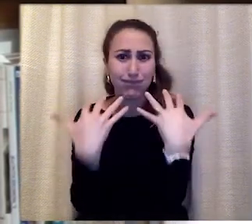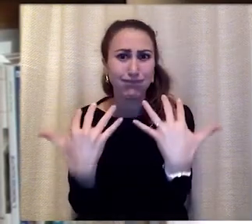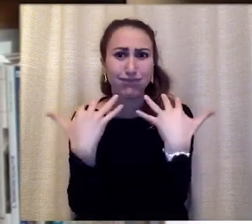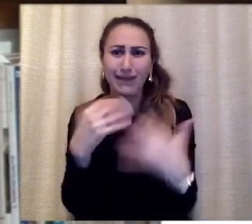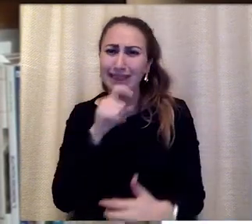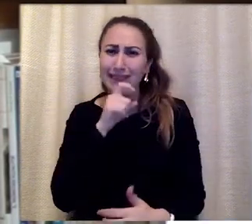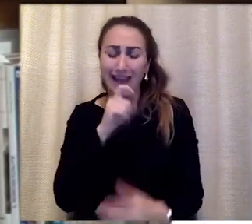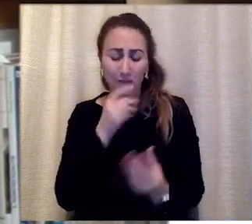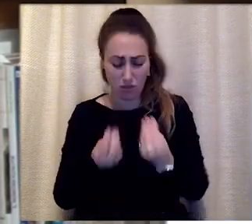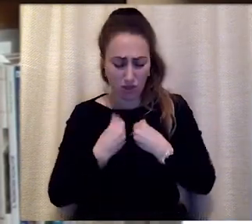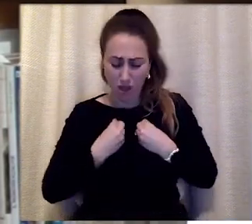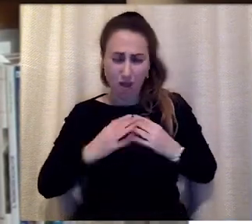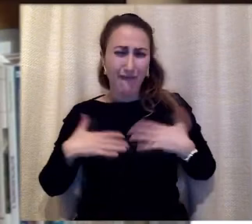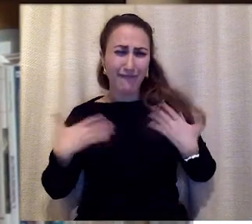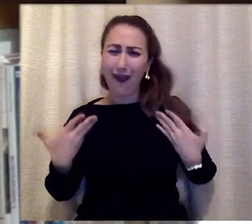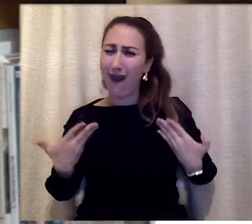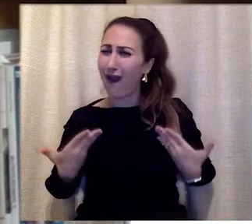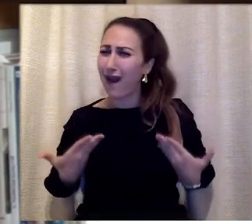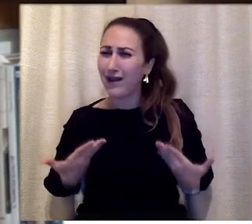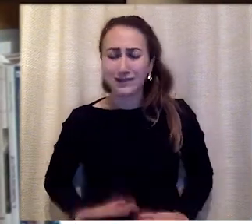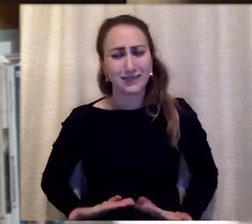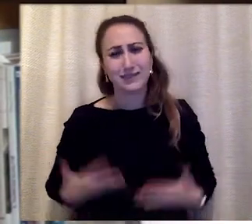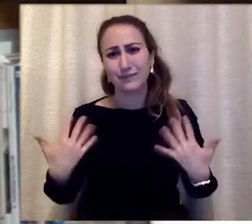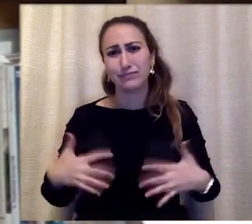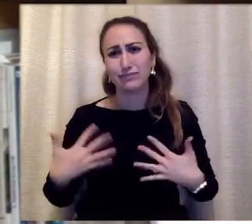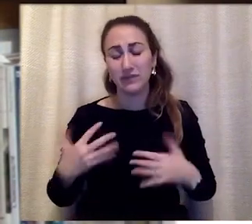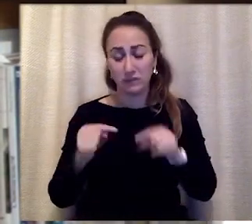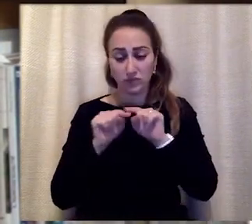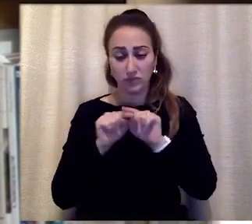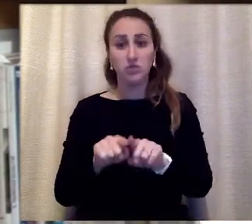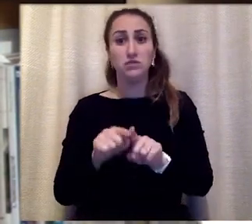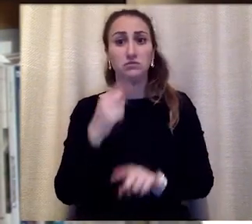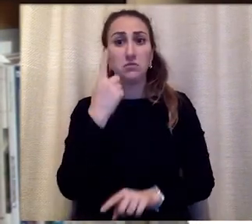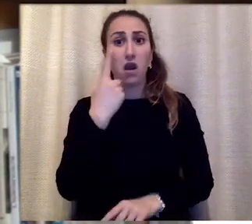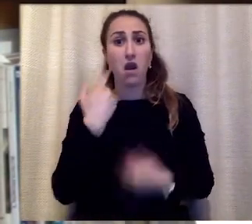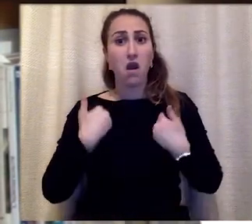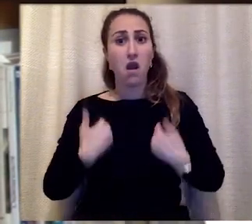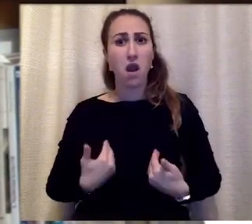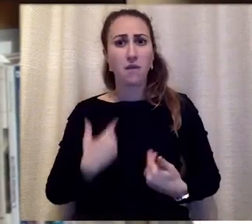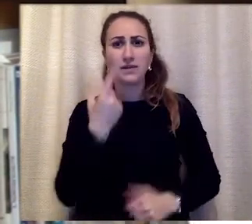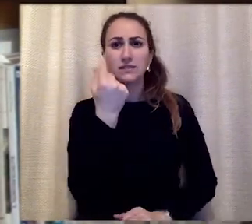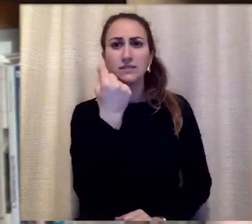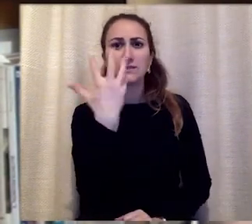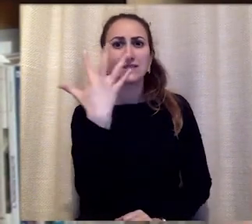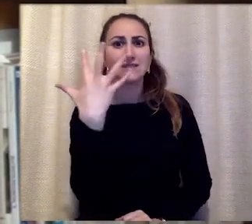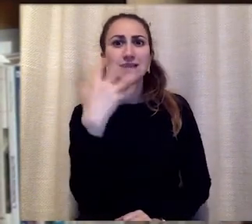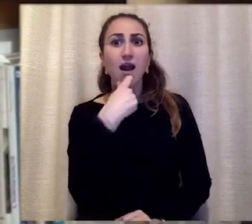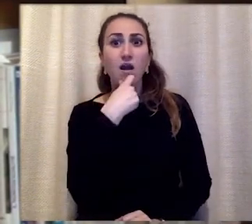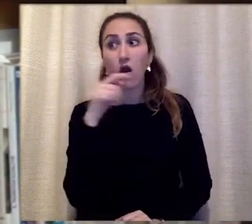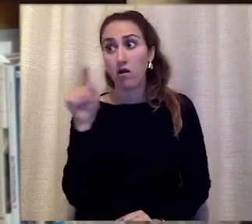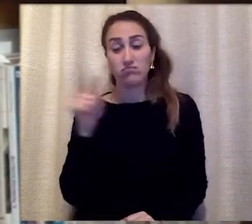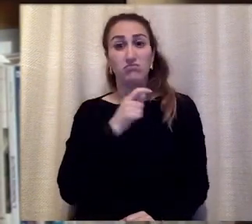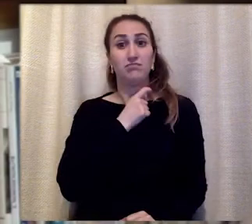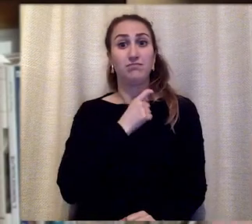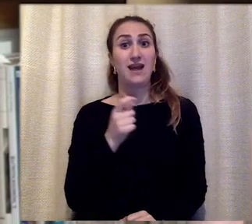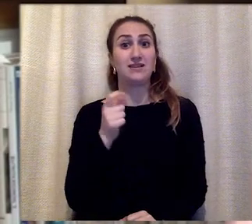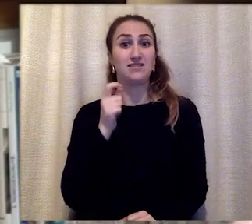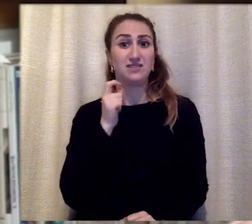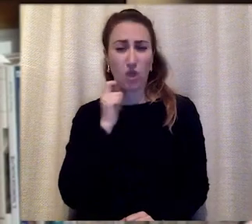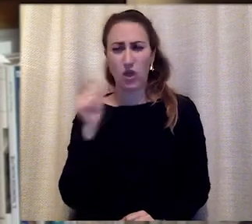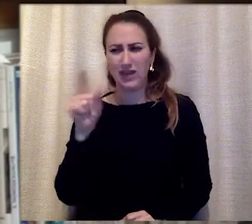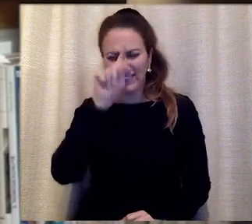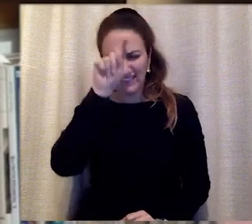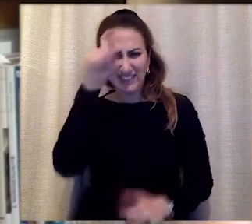de 75 ans a été hospitalisé pour des difficultés respiratoires et lui-même a